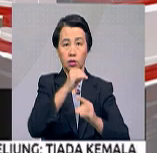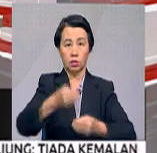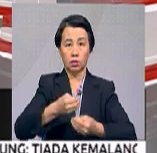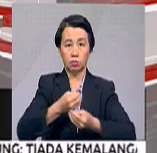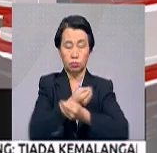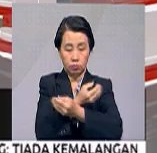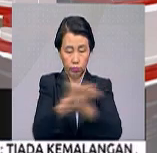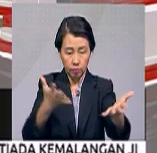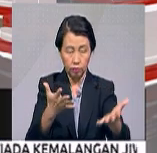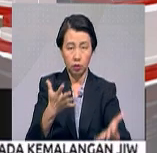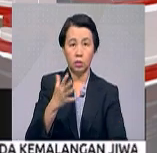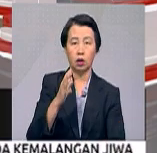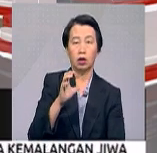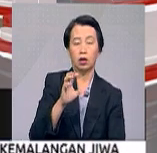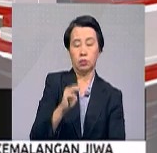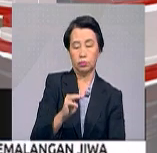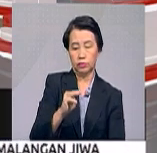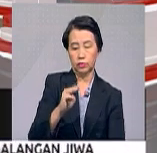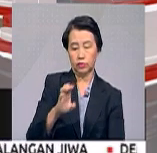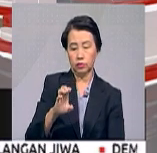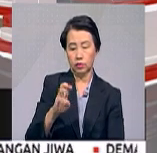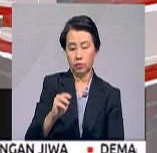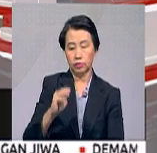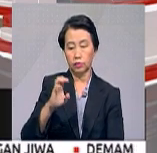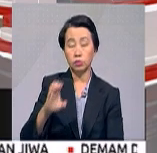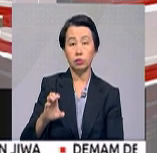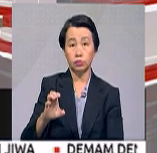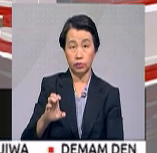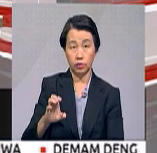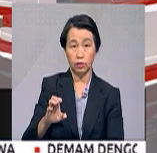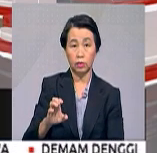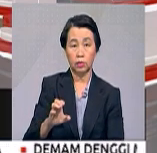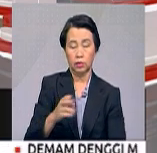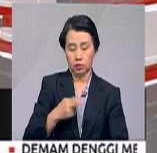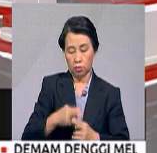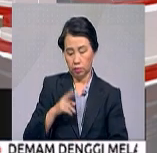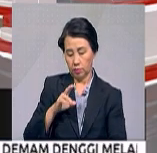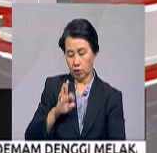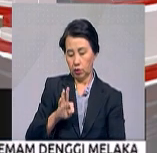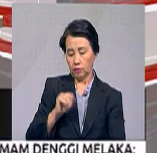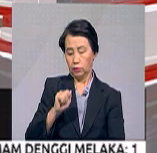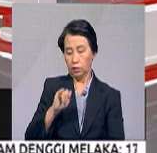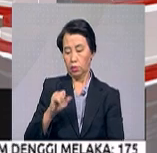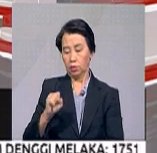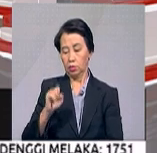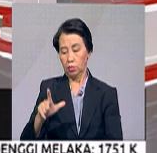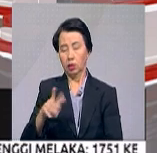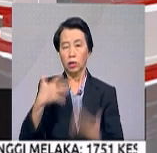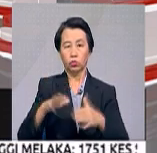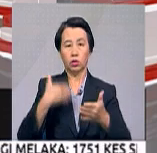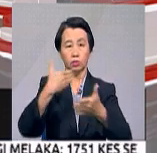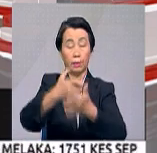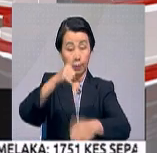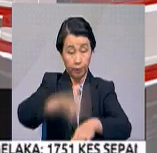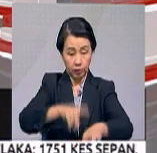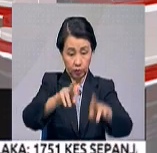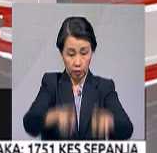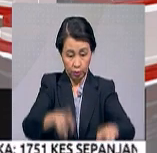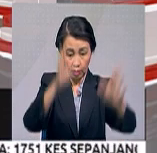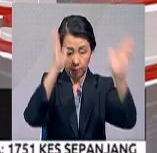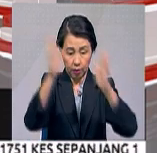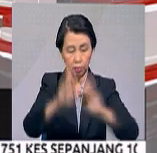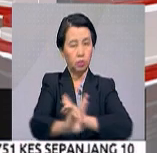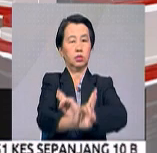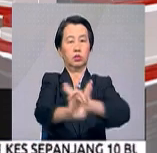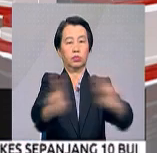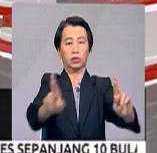Pengedaran Suruhanjaya Komunikasi dan Multimedia Malaysia MCMC, Faizal Hamdi Muhammad Gaud, sudah tiba masanya rakyat negara ini